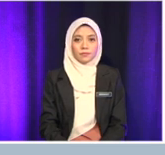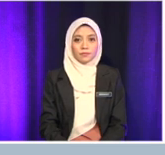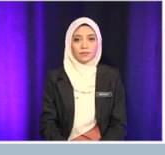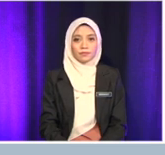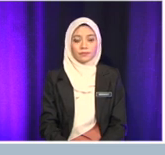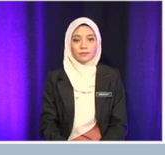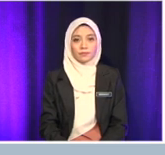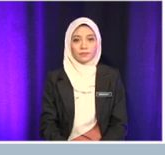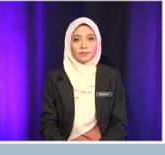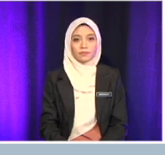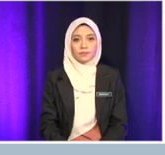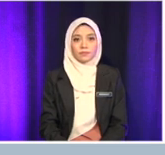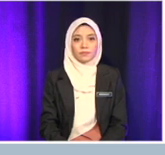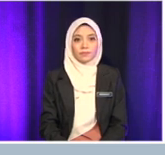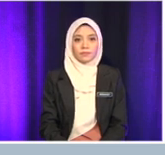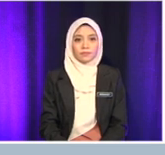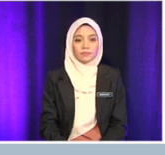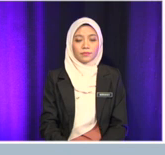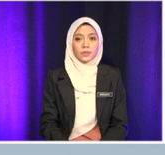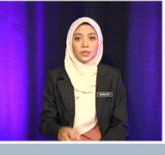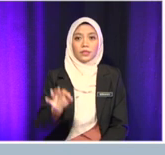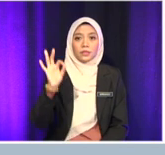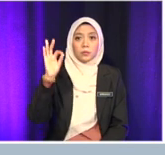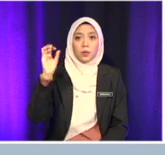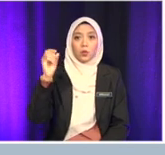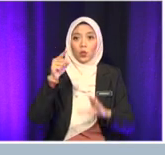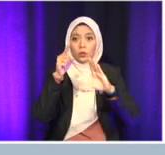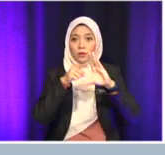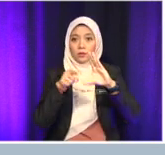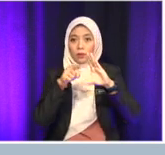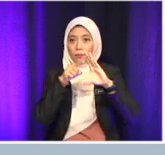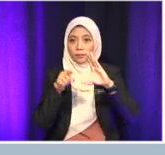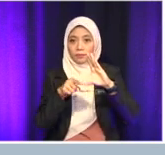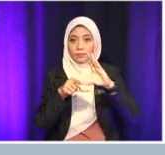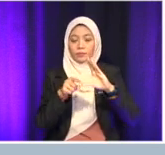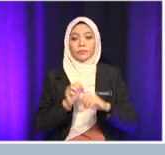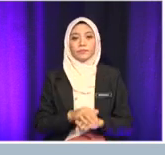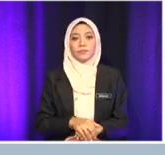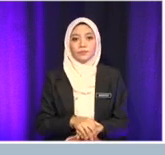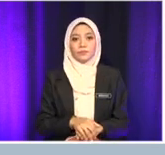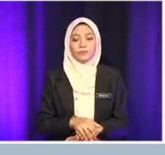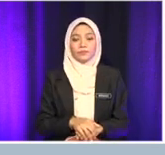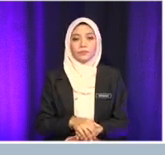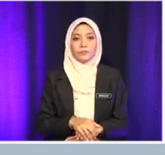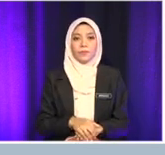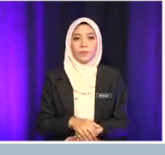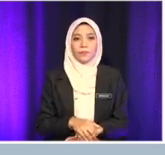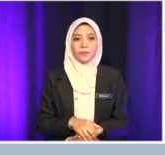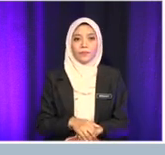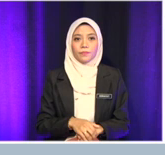12369 90° Jadi sekarang kita dapati daripada pusat